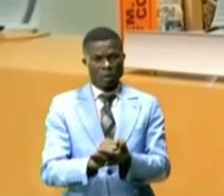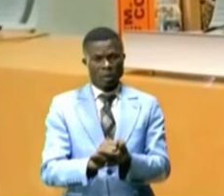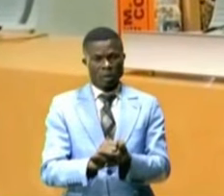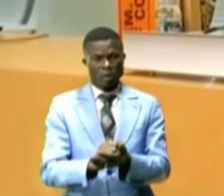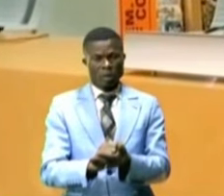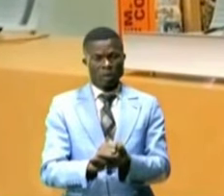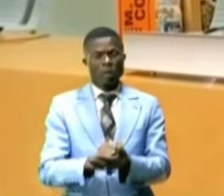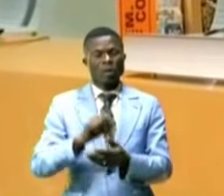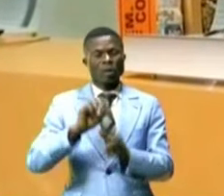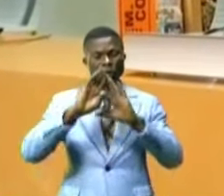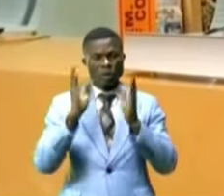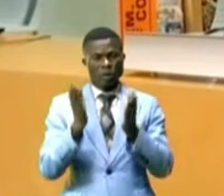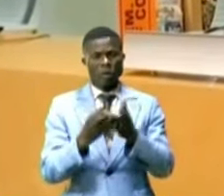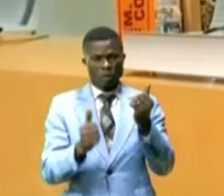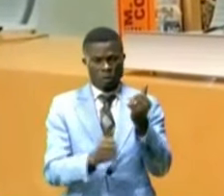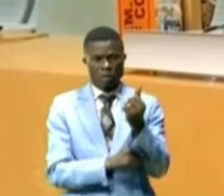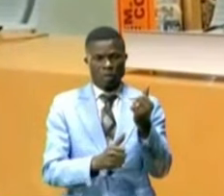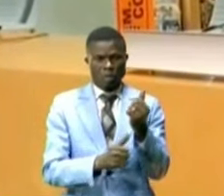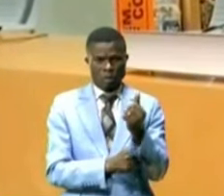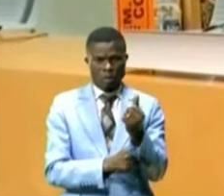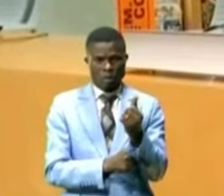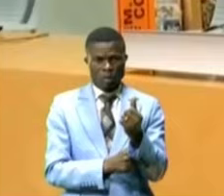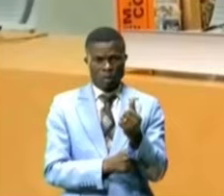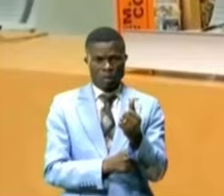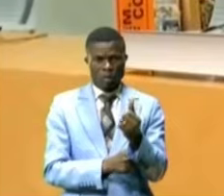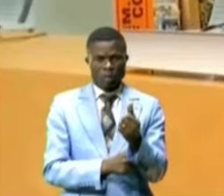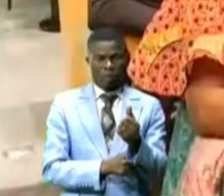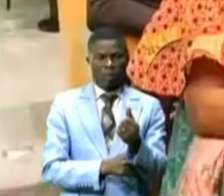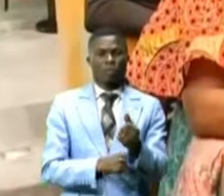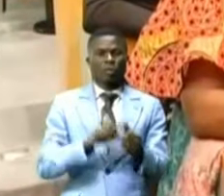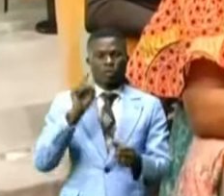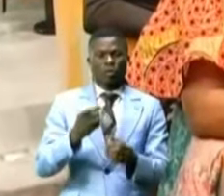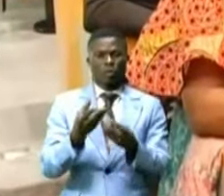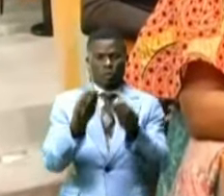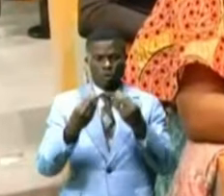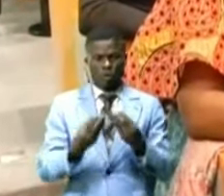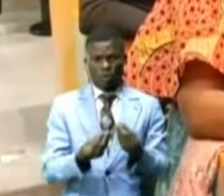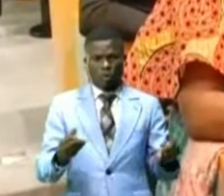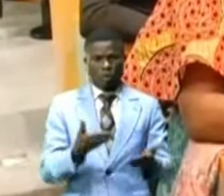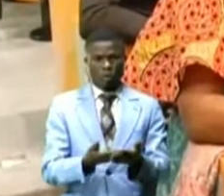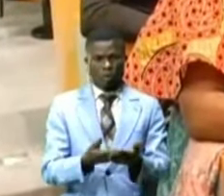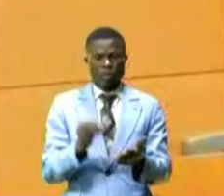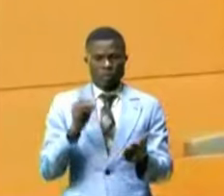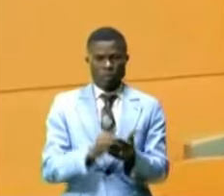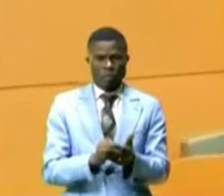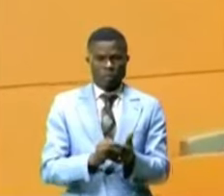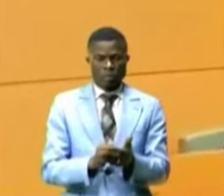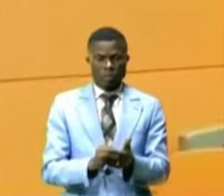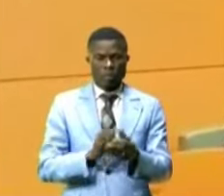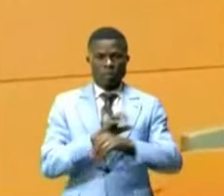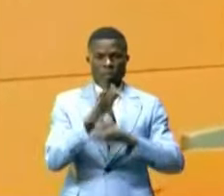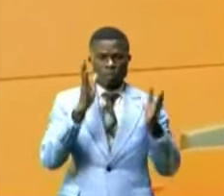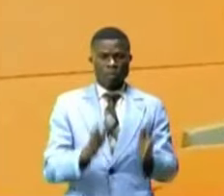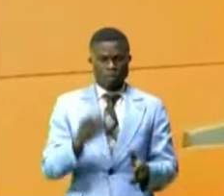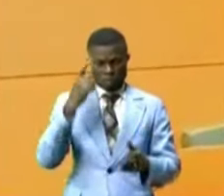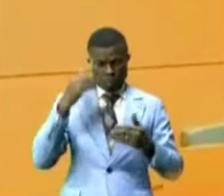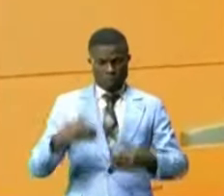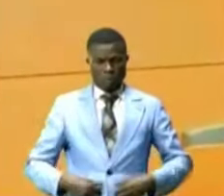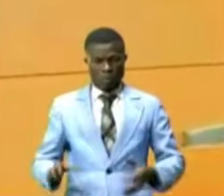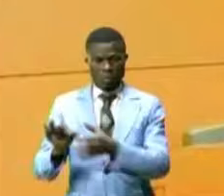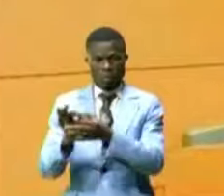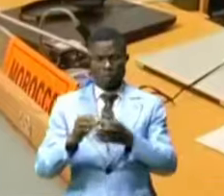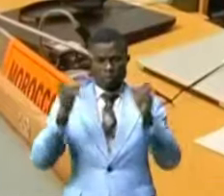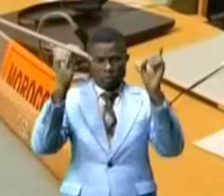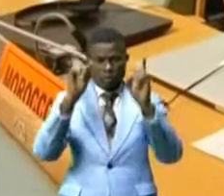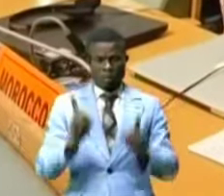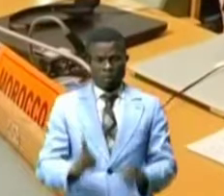tribune pour que le bon Dieu nous écoute. Dans un autre registre, l'envoyé pour la jeunesse de l'Union africaine